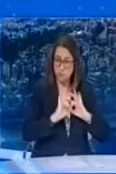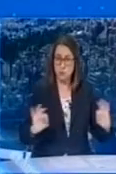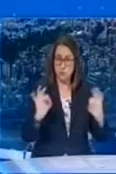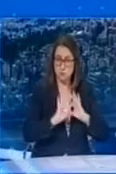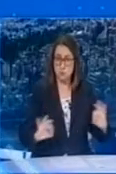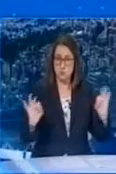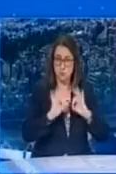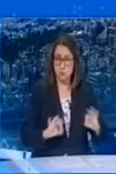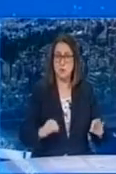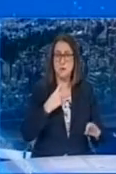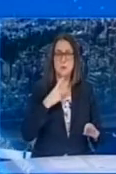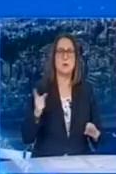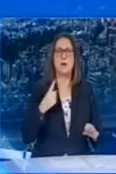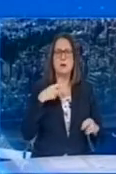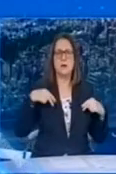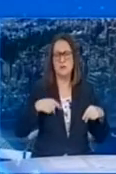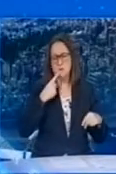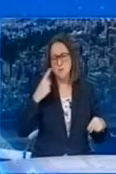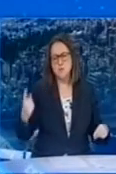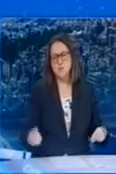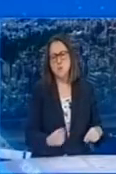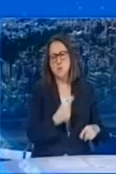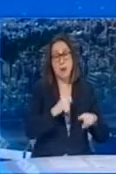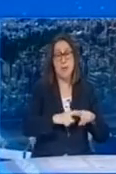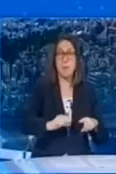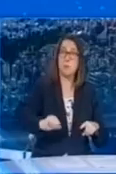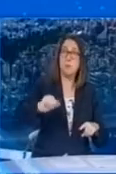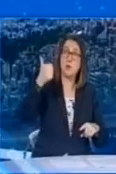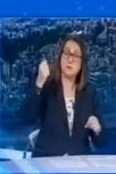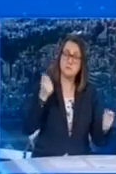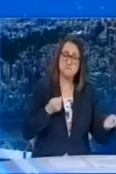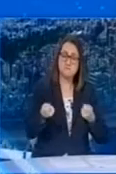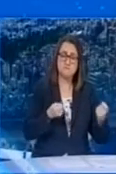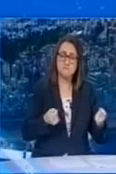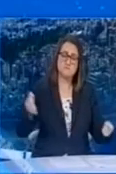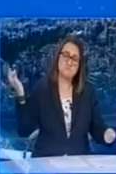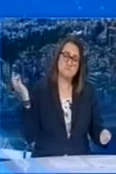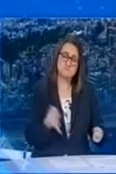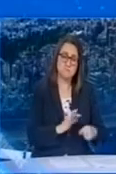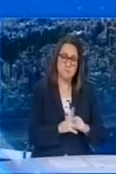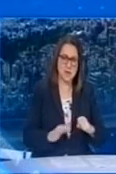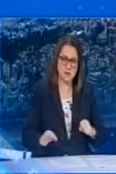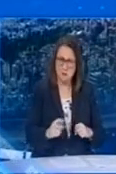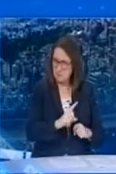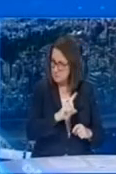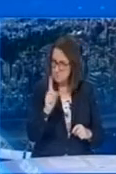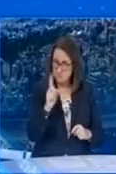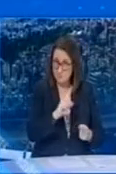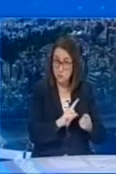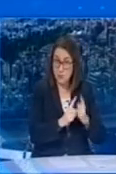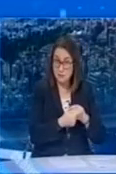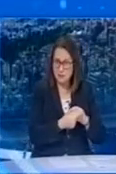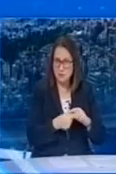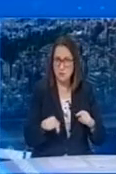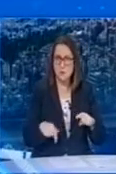Ελλάδα τους τελευταίους μήνες τα πάει, θα έλεγα, εξαιρετικά άσχημα. Και ο κ. Μητσοτάκης αυτό